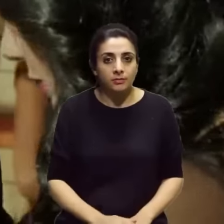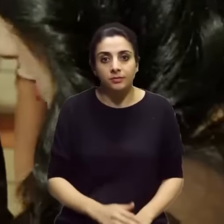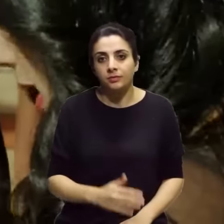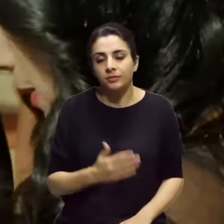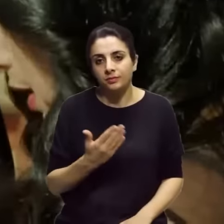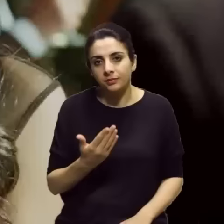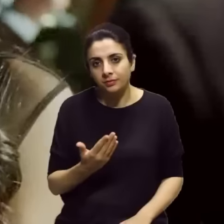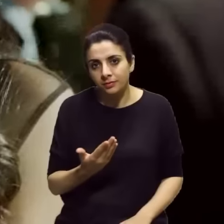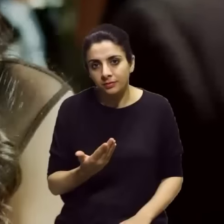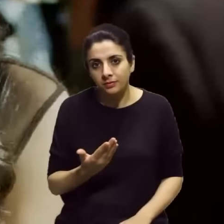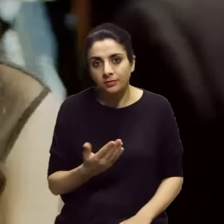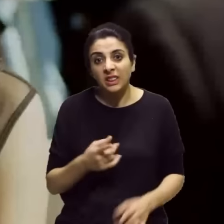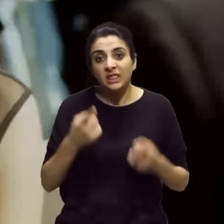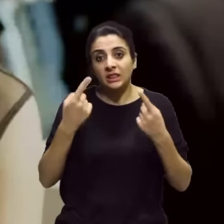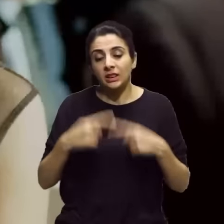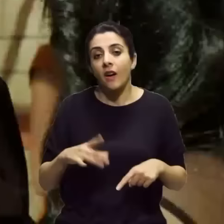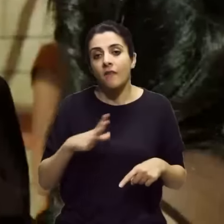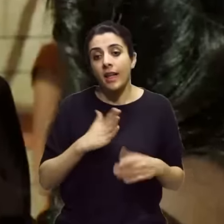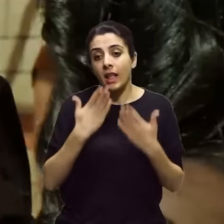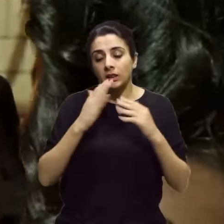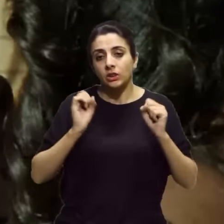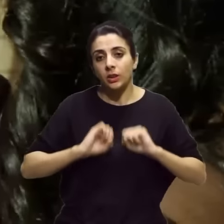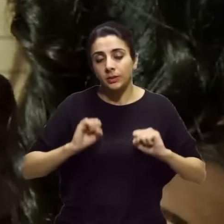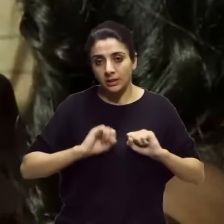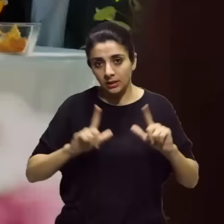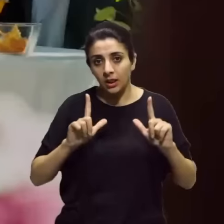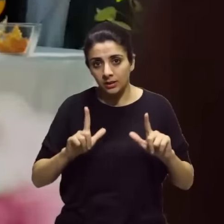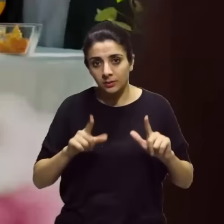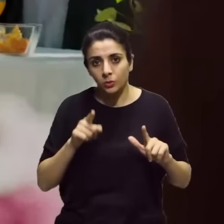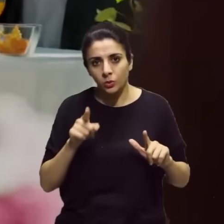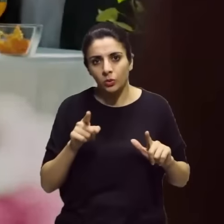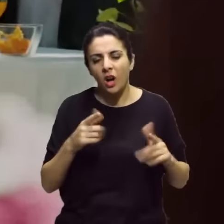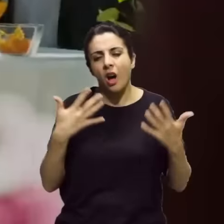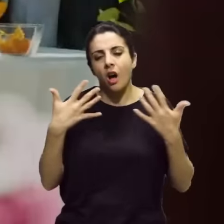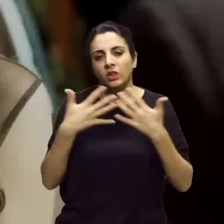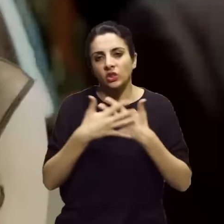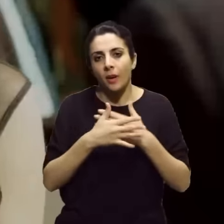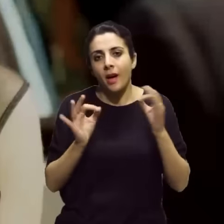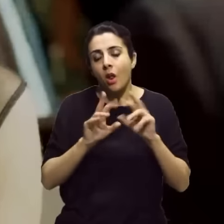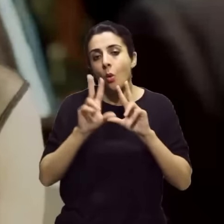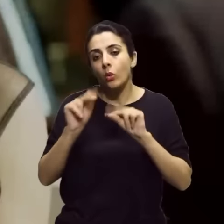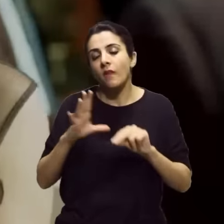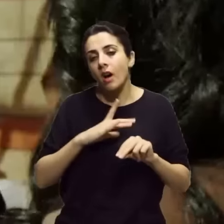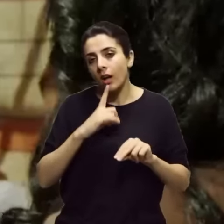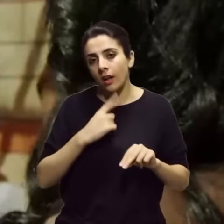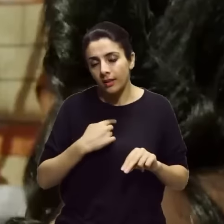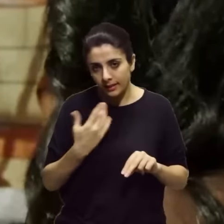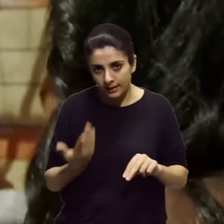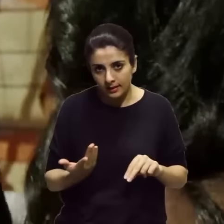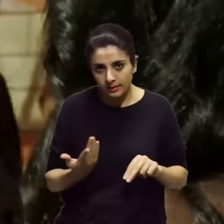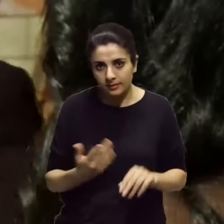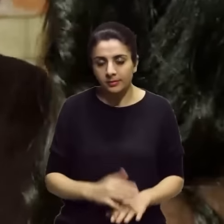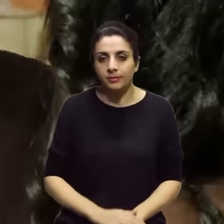Yani şey... Sınavları var, ders çalışması gerekiyor. Akşam erken uyuyacağını söylemişti.